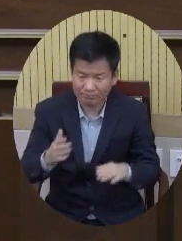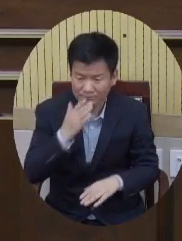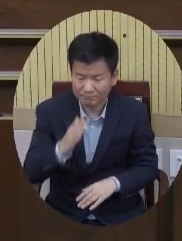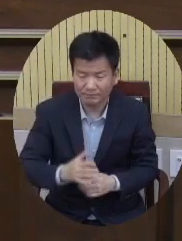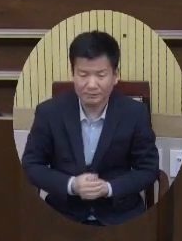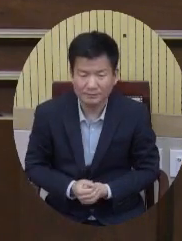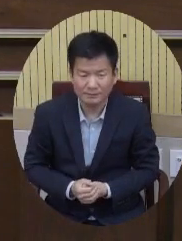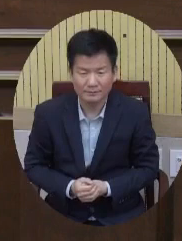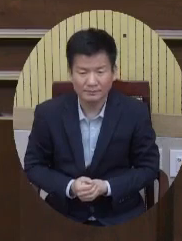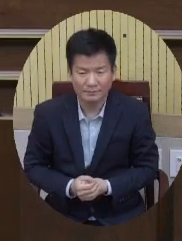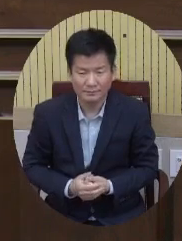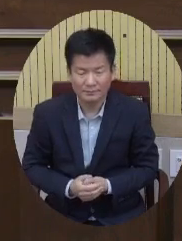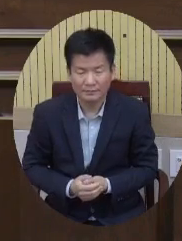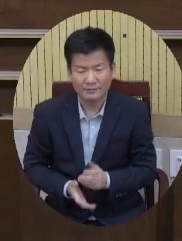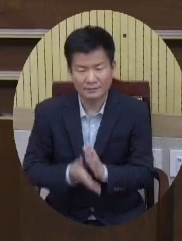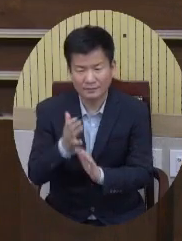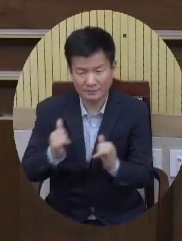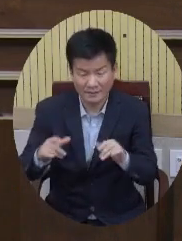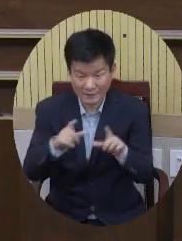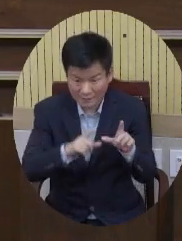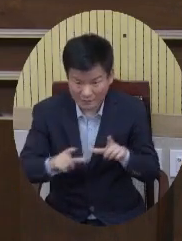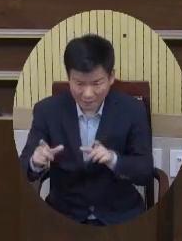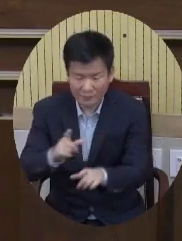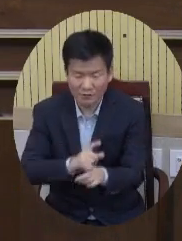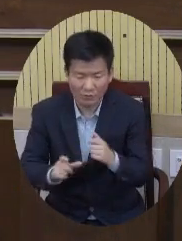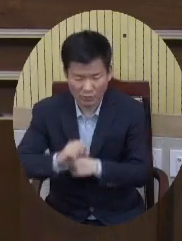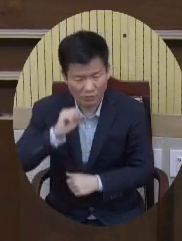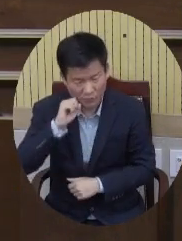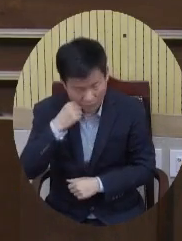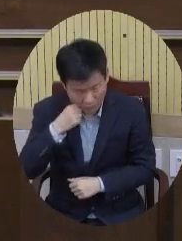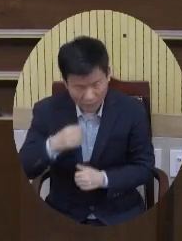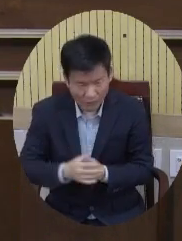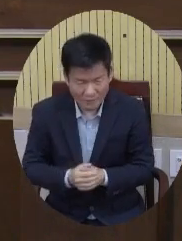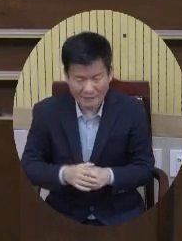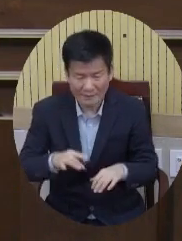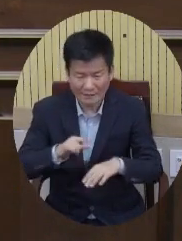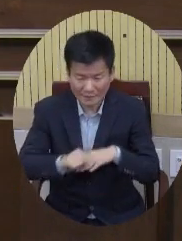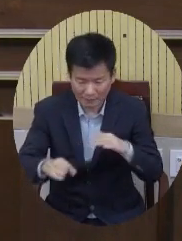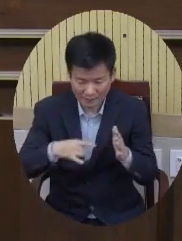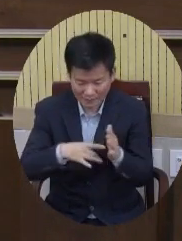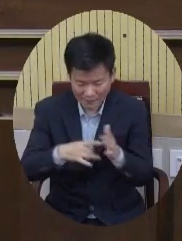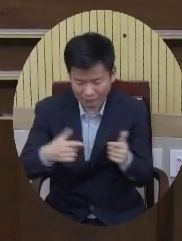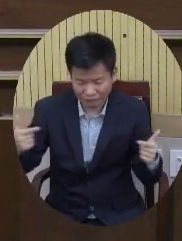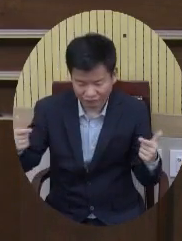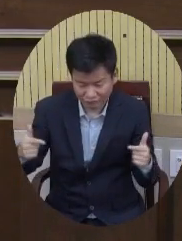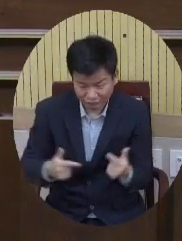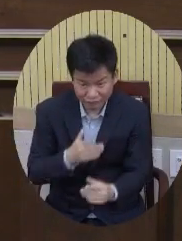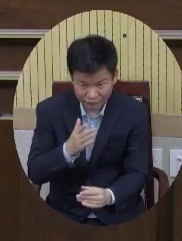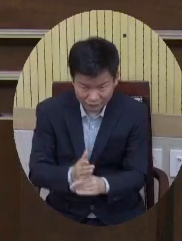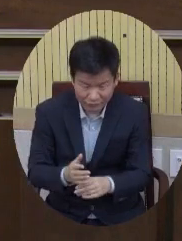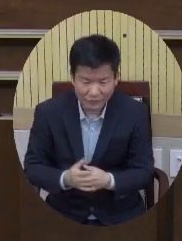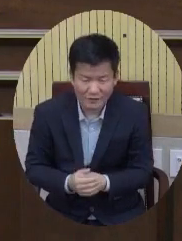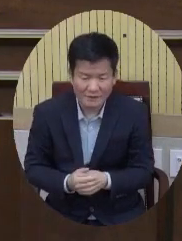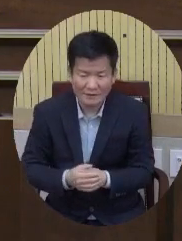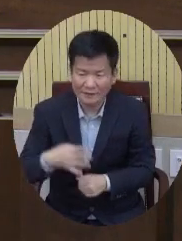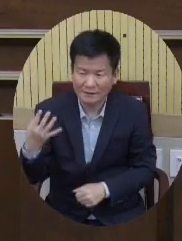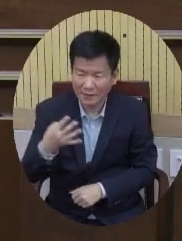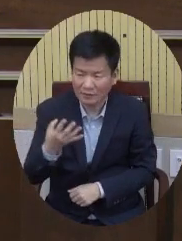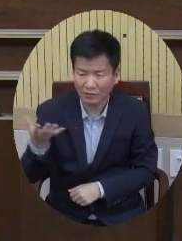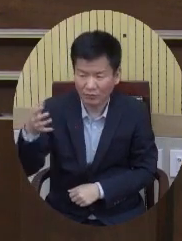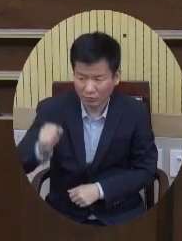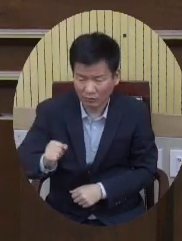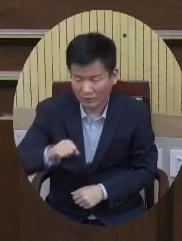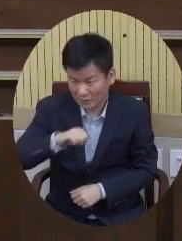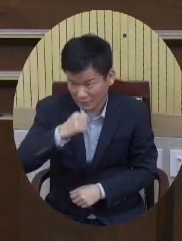있습니다 시민의 삶은 더 어려워지고 지방 세수가 줄어들고 있는 상황에서 4천억 원